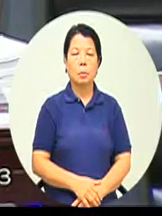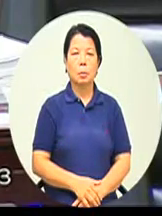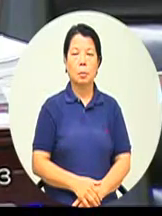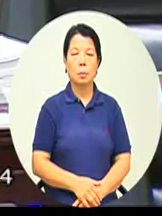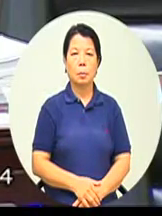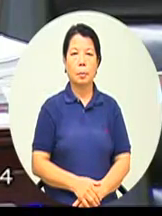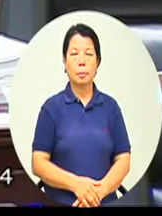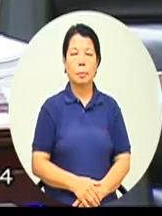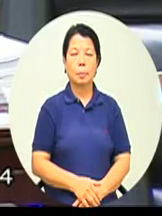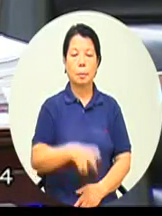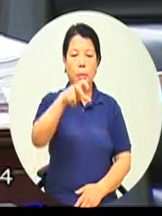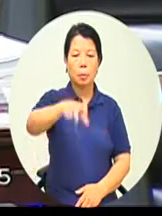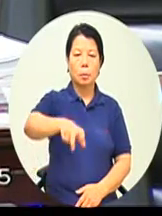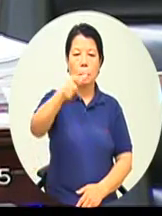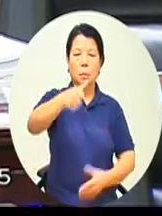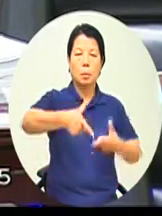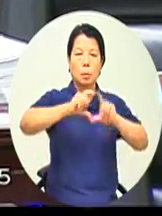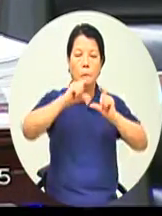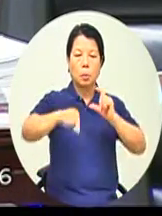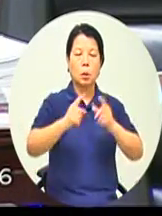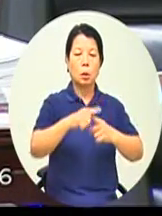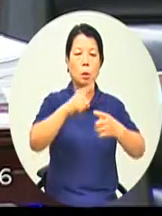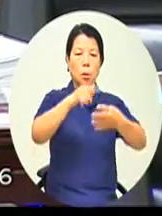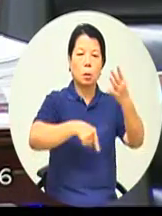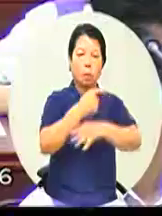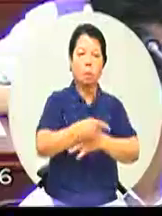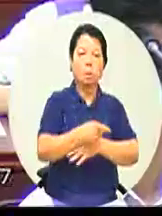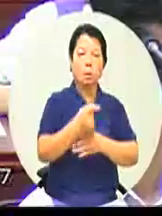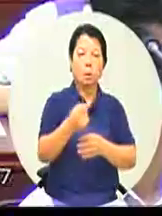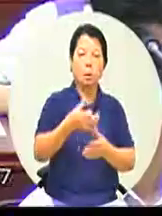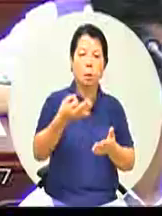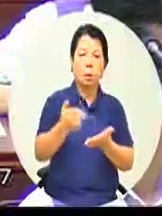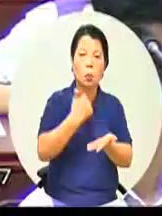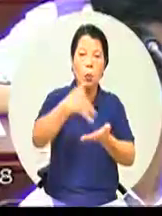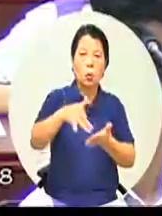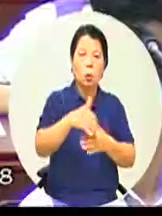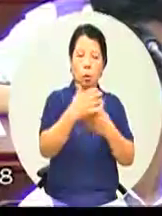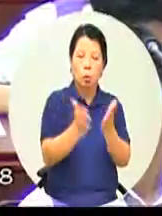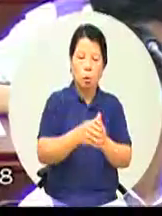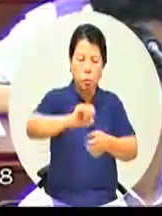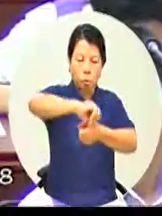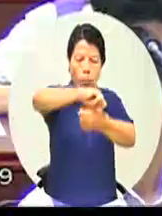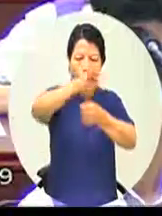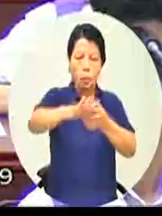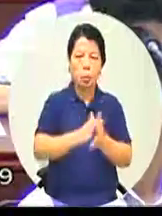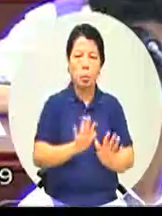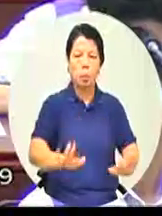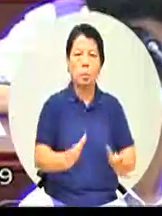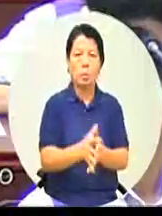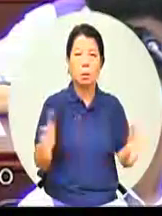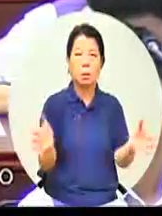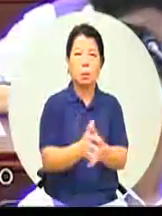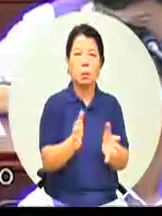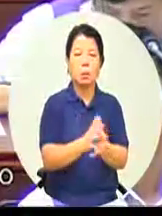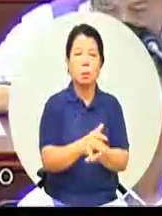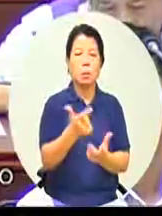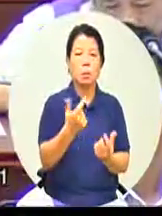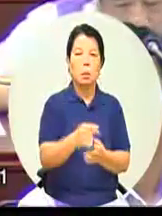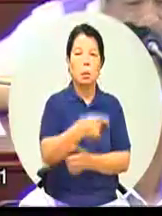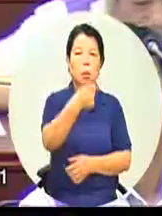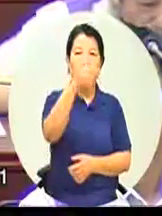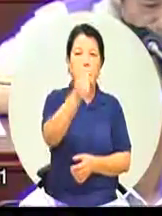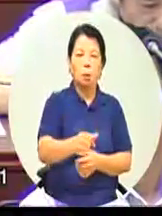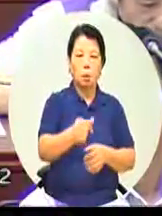处长， 是我们目前在人事编制上面跟经费编制都增加，那经费大概是目前我们提供的版本在一亿多，